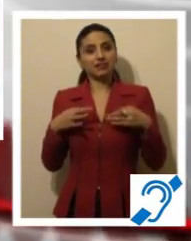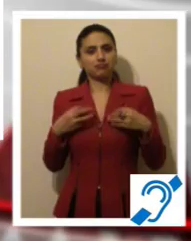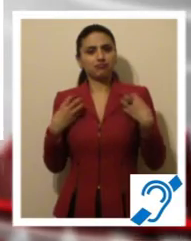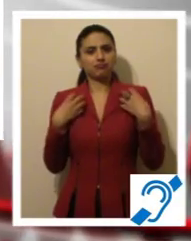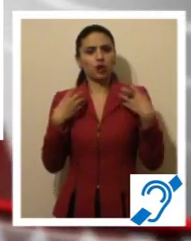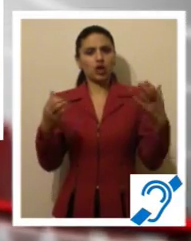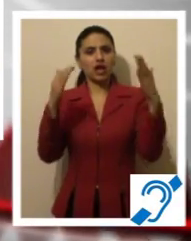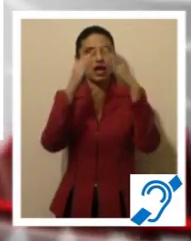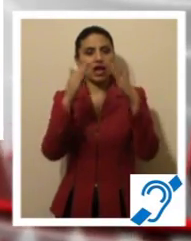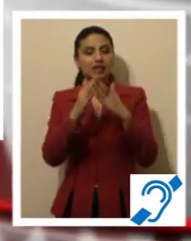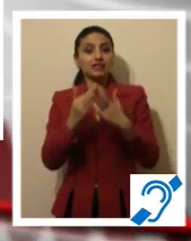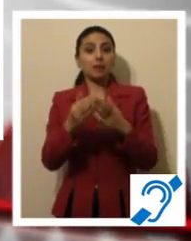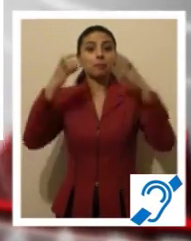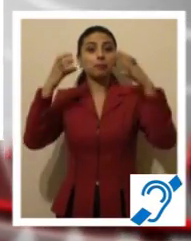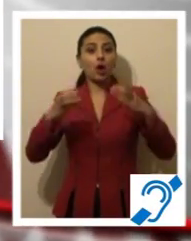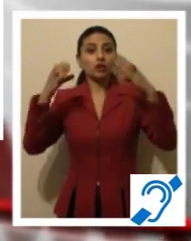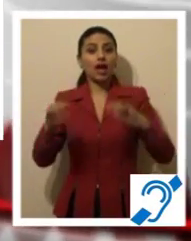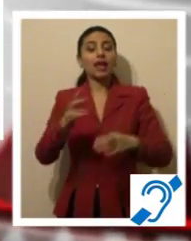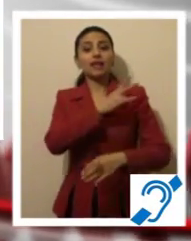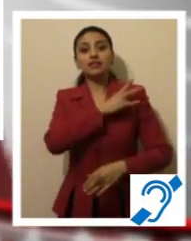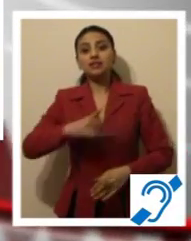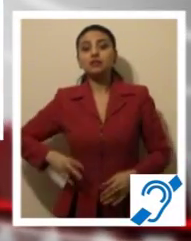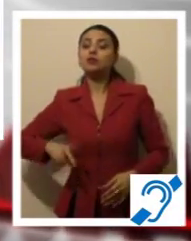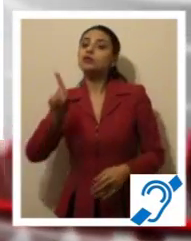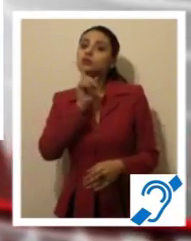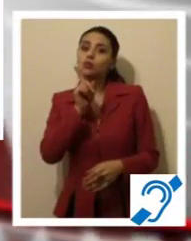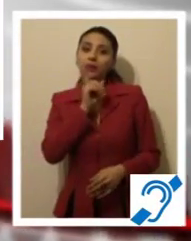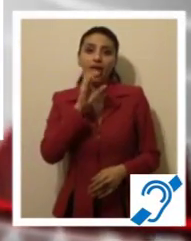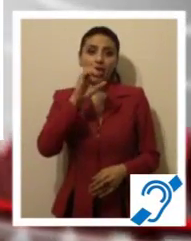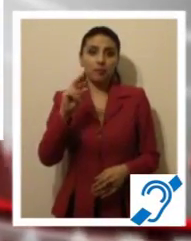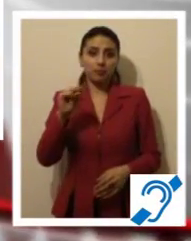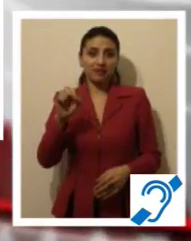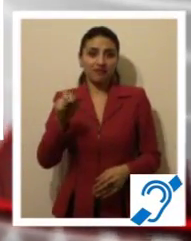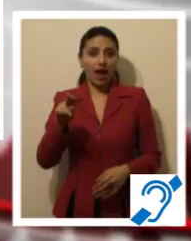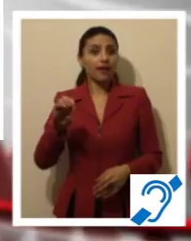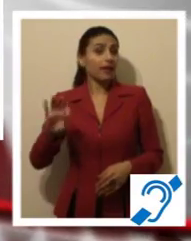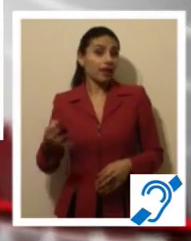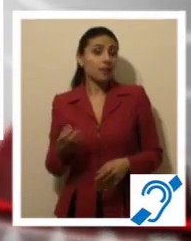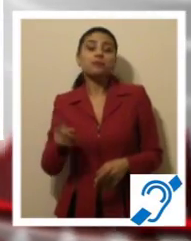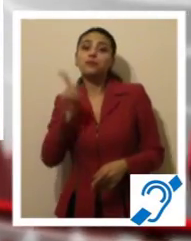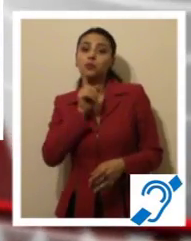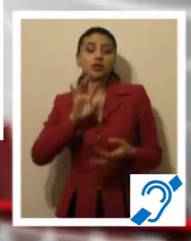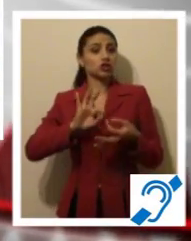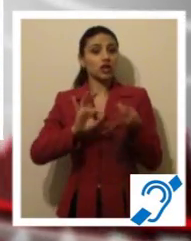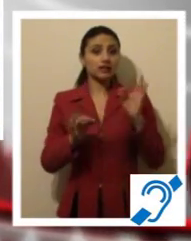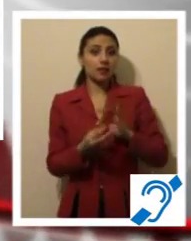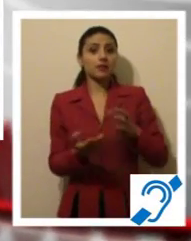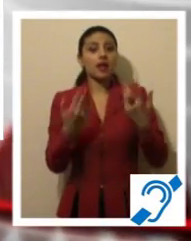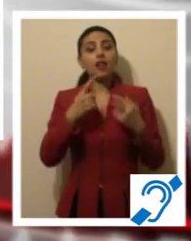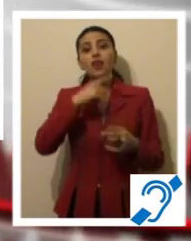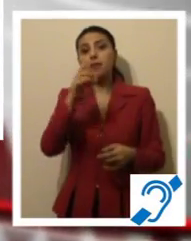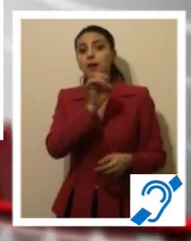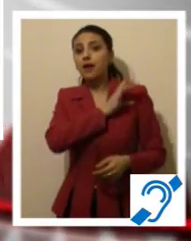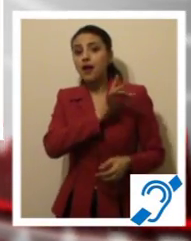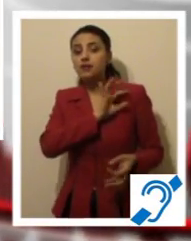casă. Botezul Mântuitorului în Iordan poartă și denumirea de Epifanie sau Teofanie, termen care provin din limba greacă și